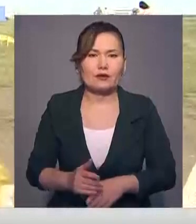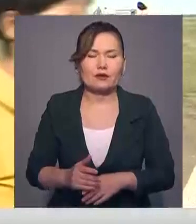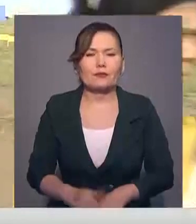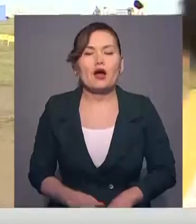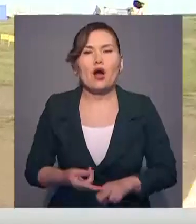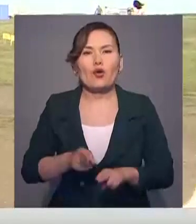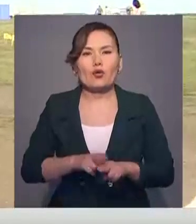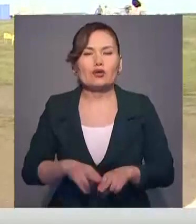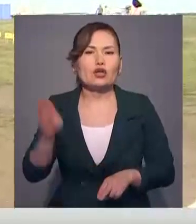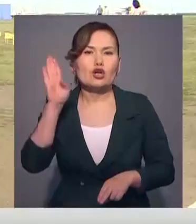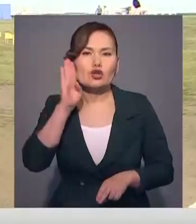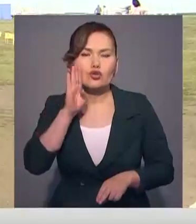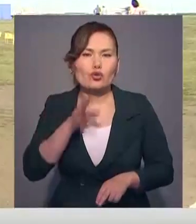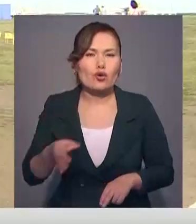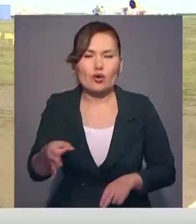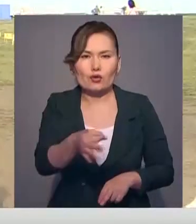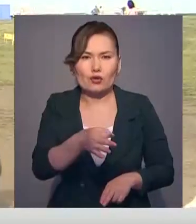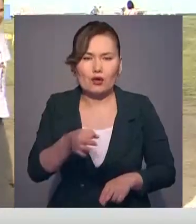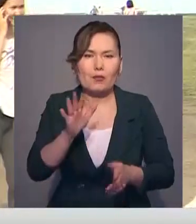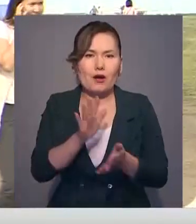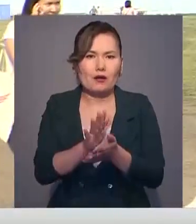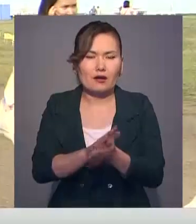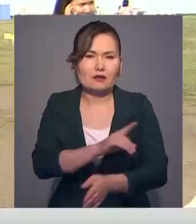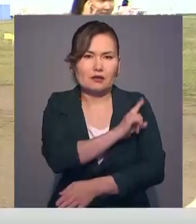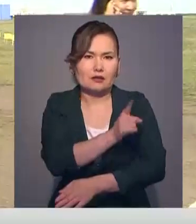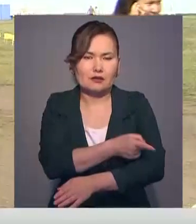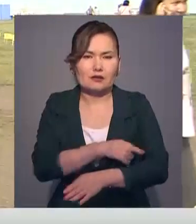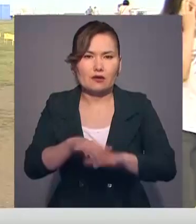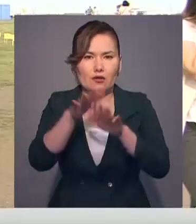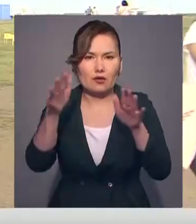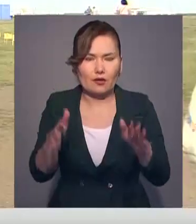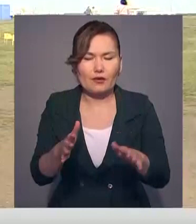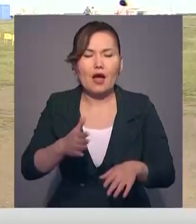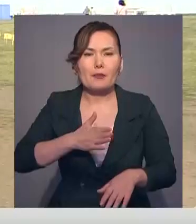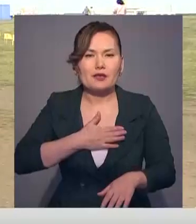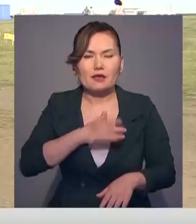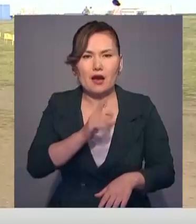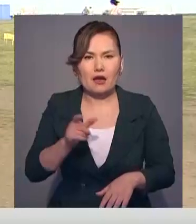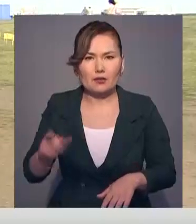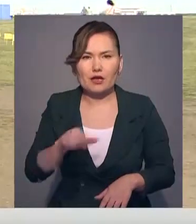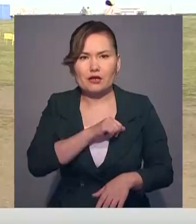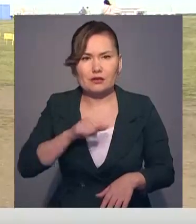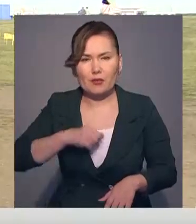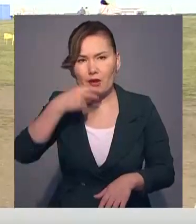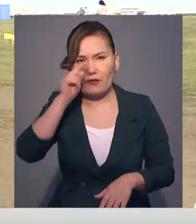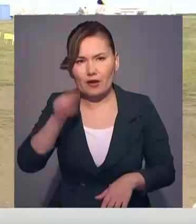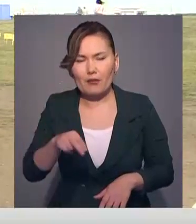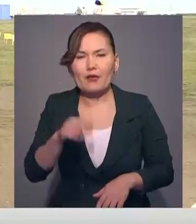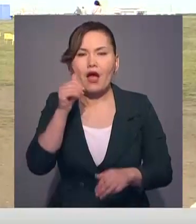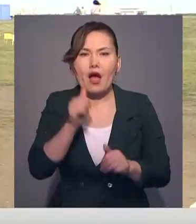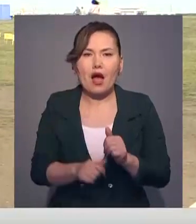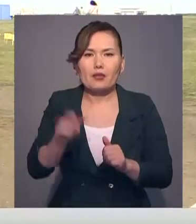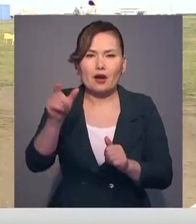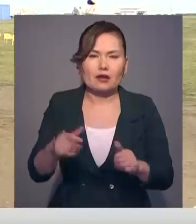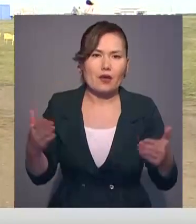өзендердің және су қоймалардың қасында көптен ластанады. Себебі азаматтарымыз, біздің тұрғындар осы демалысқа шыққанда артынан